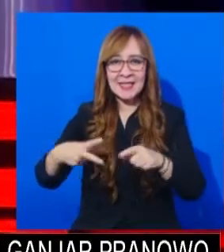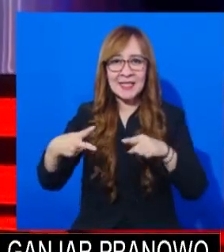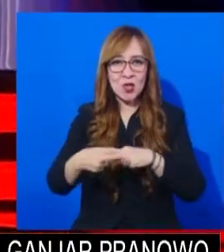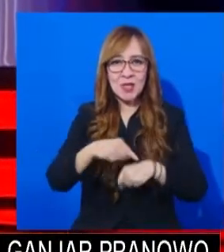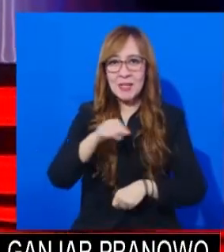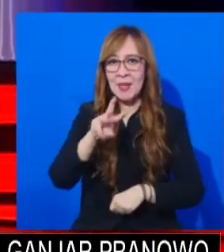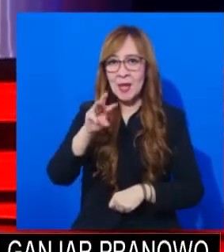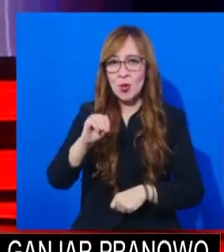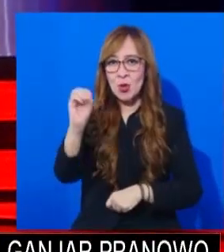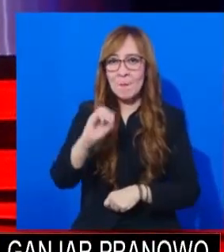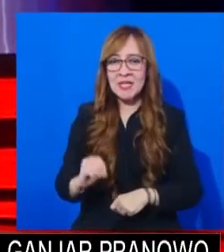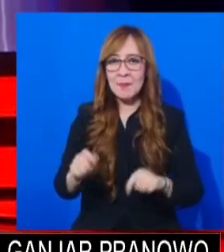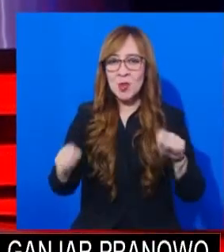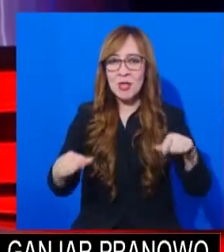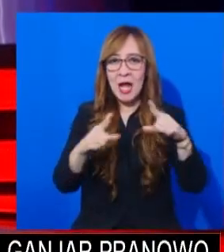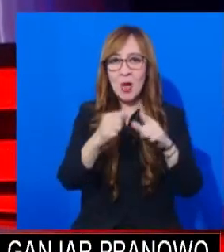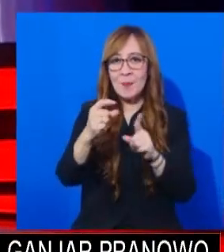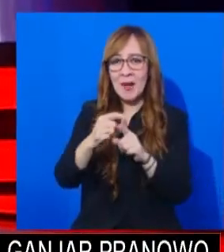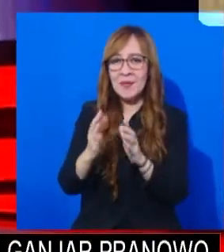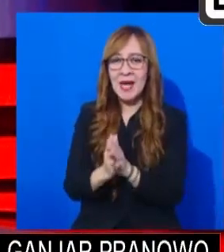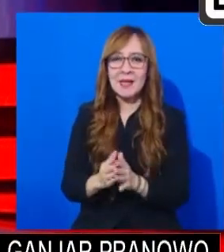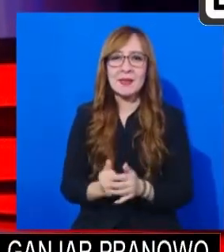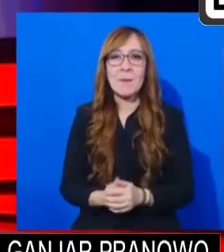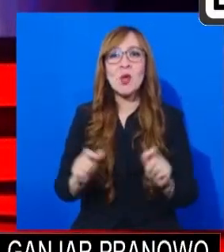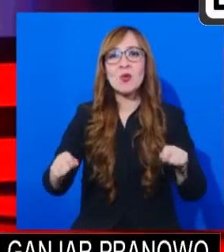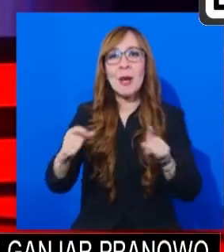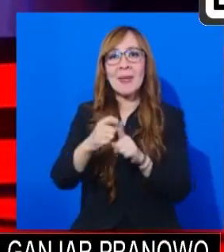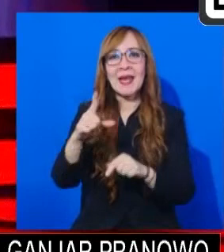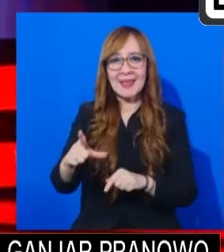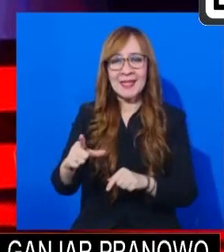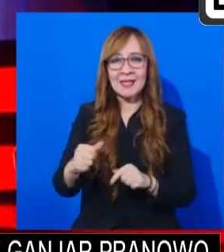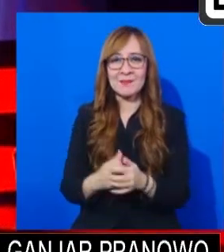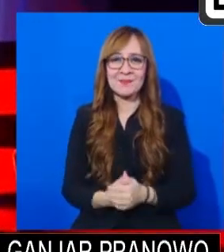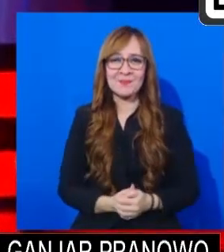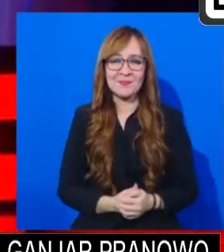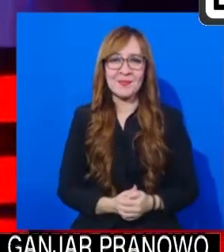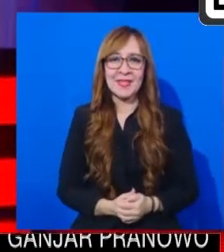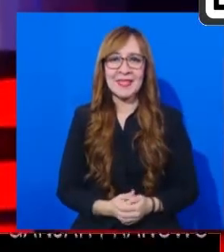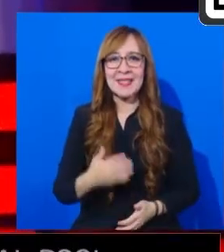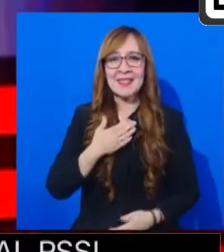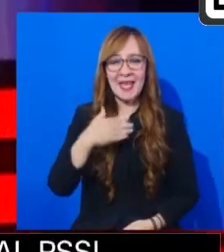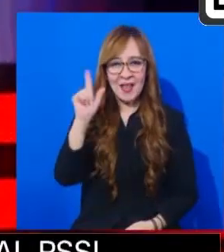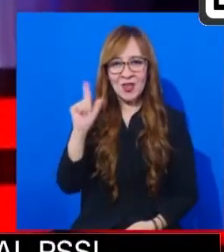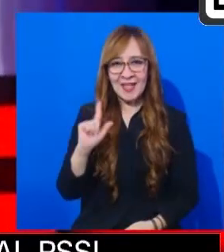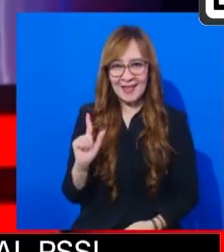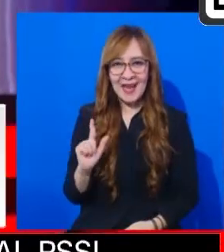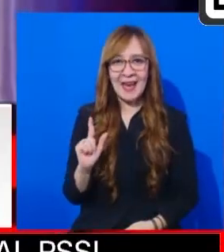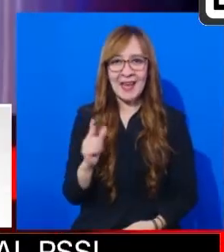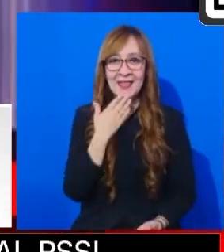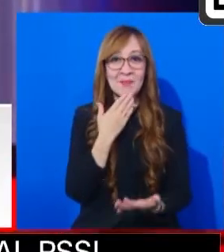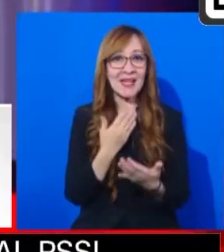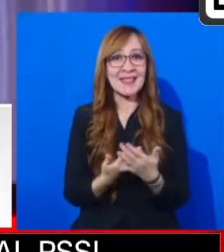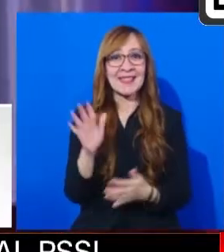sampai 30% menggunakan Aloprime dan cashback 5% menggunakan PayLater. Buka Alobank, buka masa depan. Saya Prasidya Puspa pamit. Terima